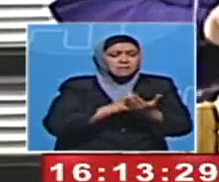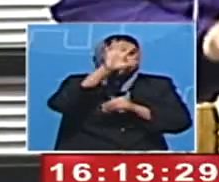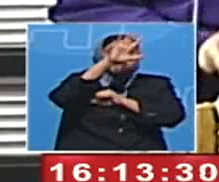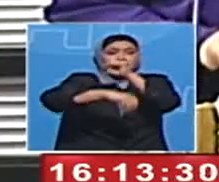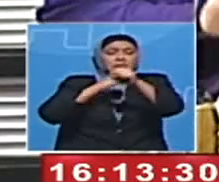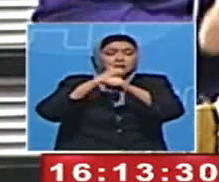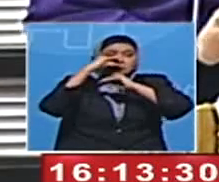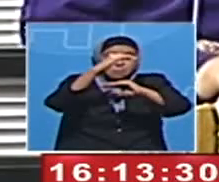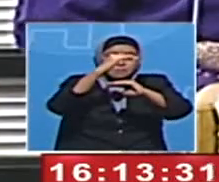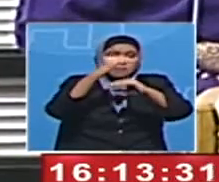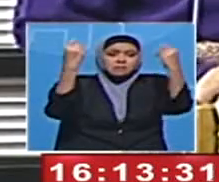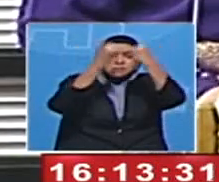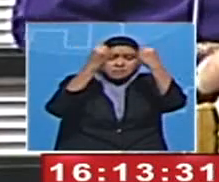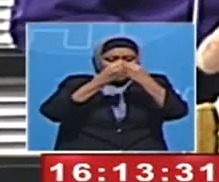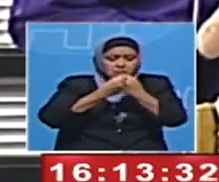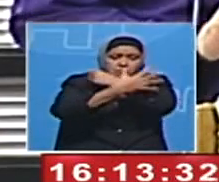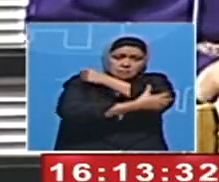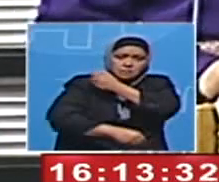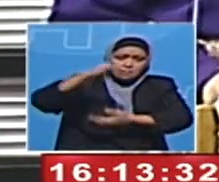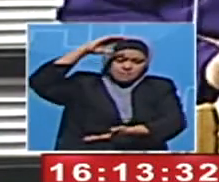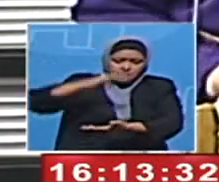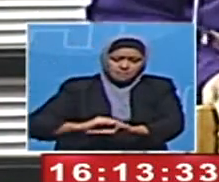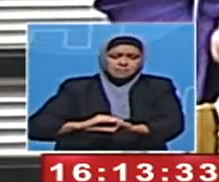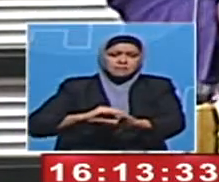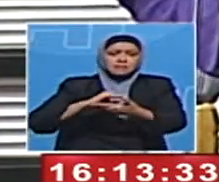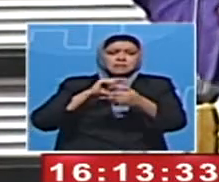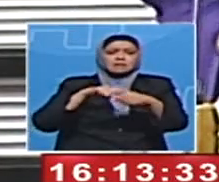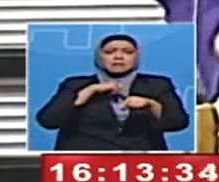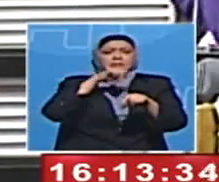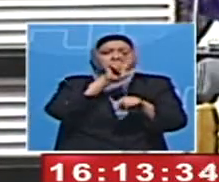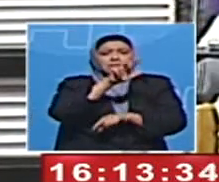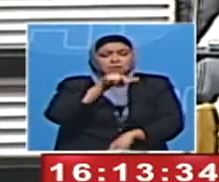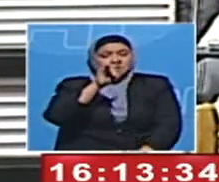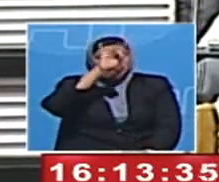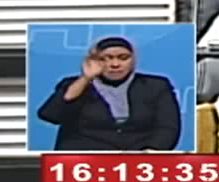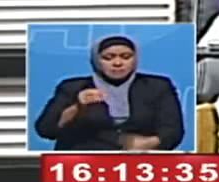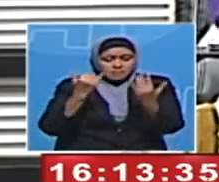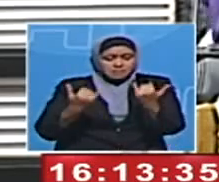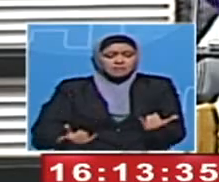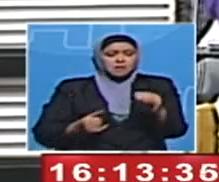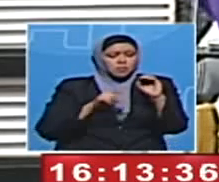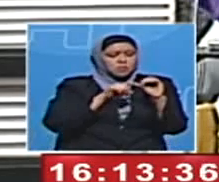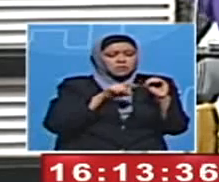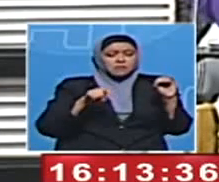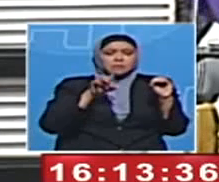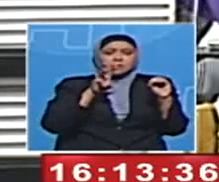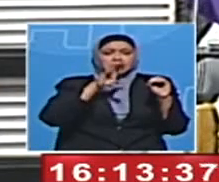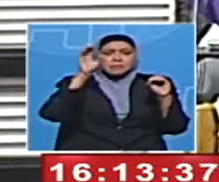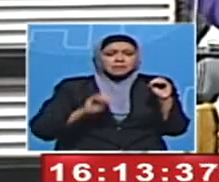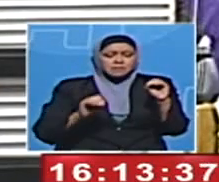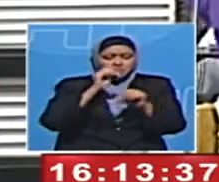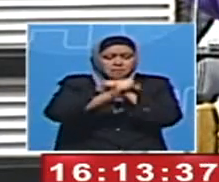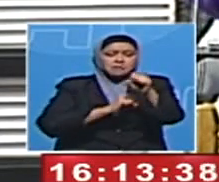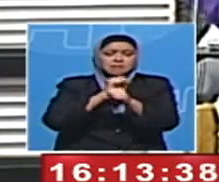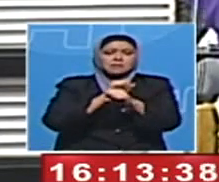kemiskinan berkurang daripada 3.8% pada tahun 2009 pada kini 0.6% pada tahun